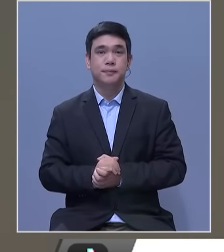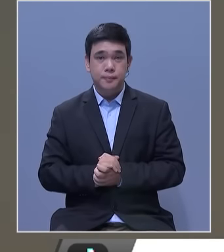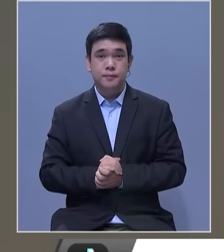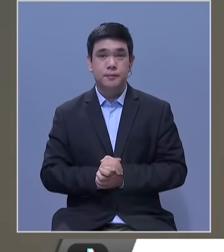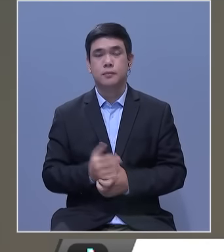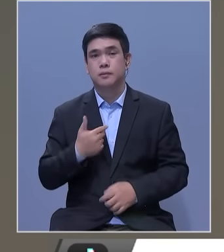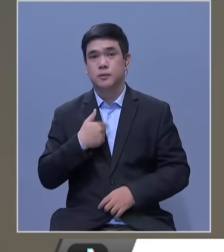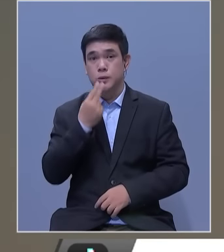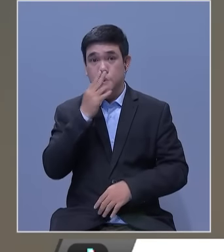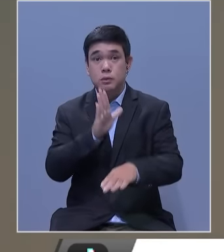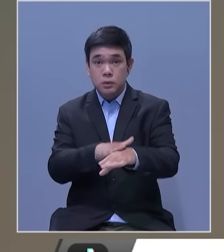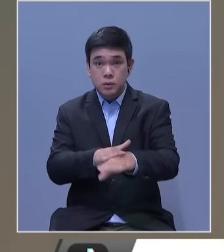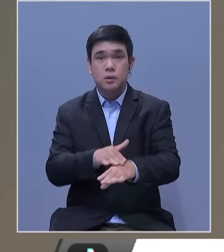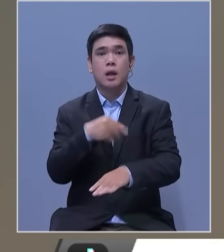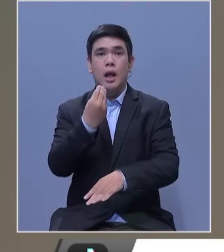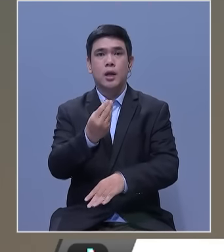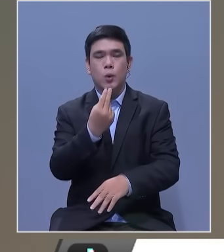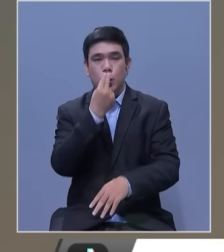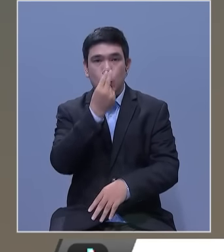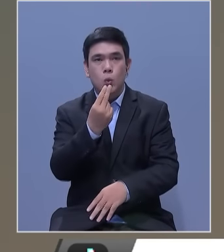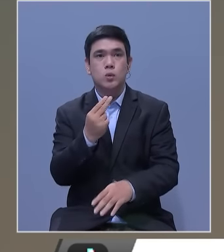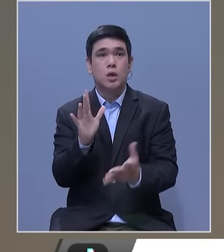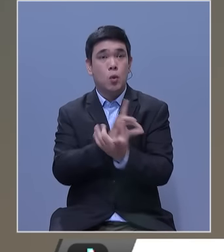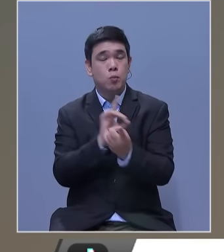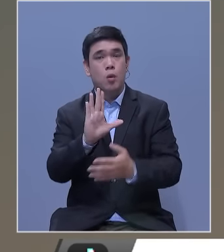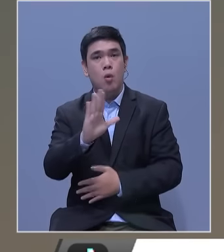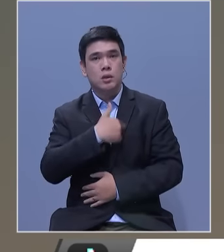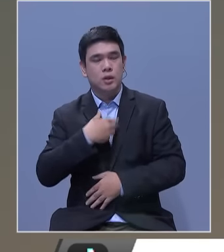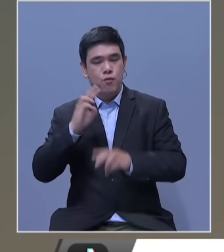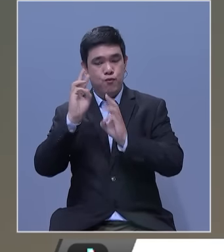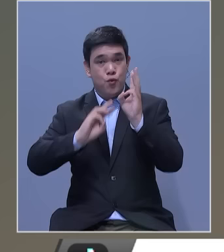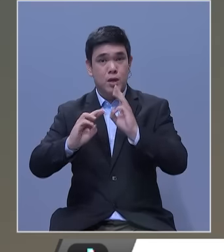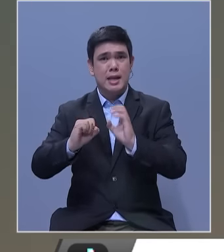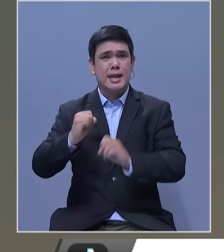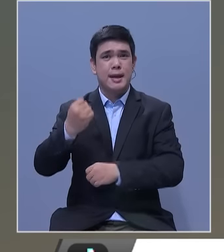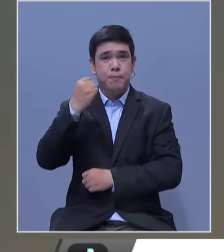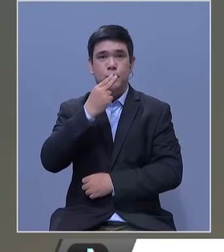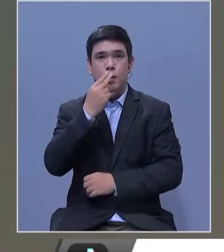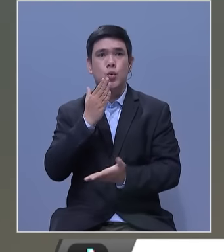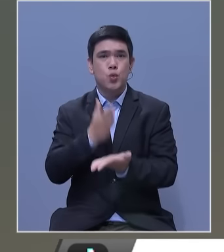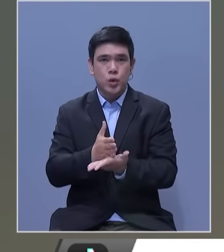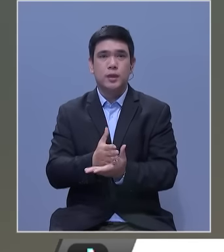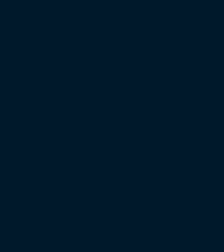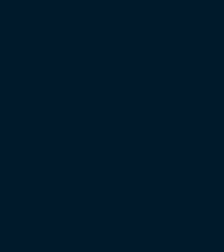าคลิปนี้ก็อยากจะกระตุ้นเตือนให้คนเห็นพิษภัยของฝุ่นควันไฟป่าจะได้งดเผากันสักทีนะครับ